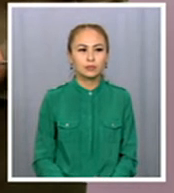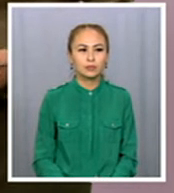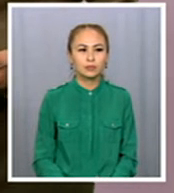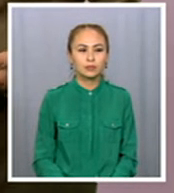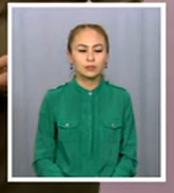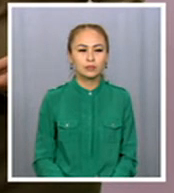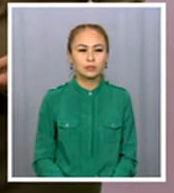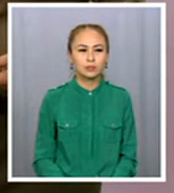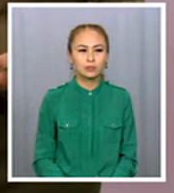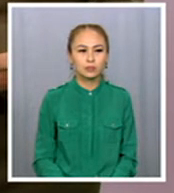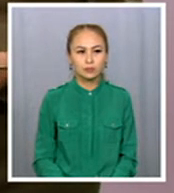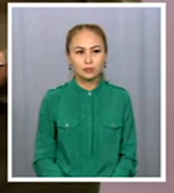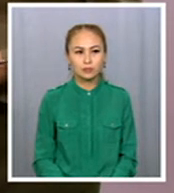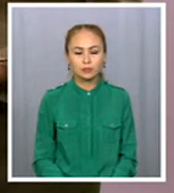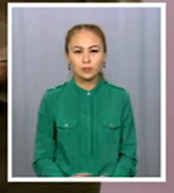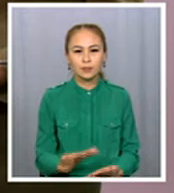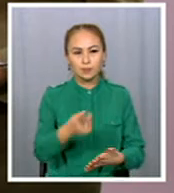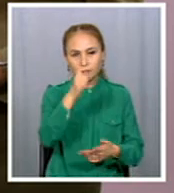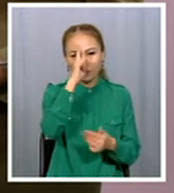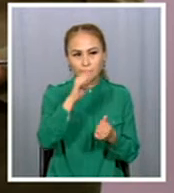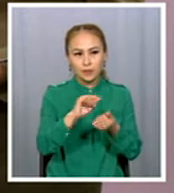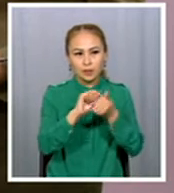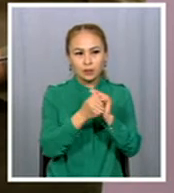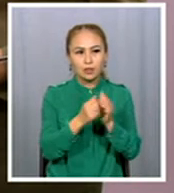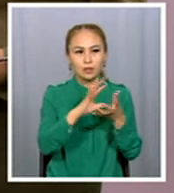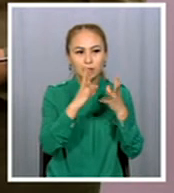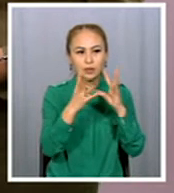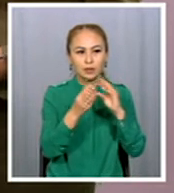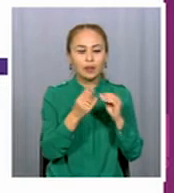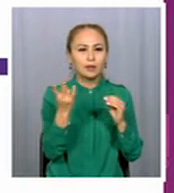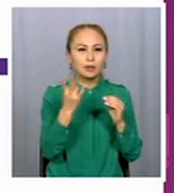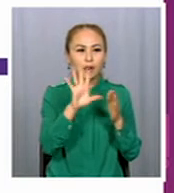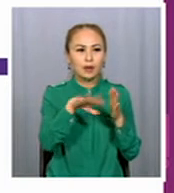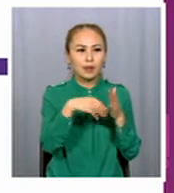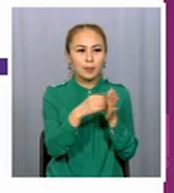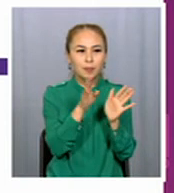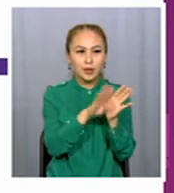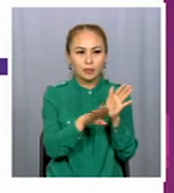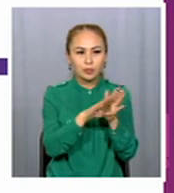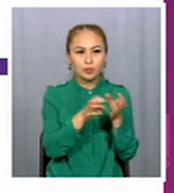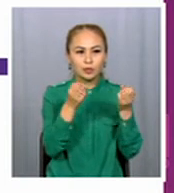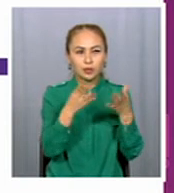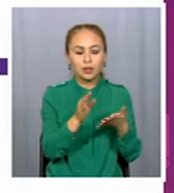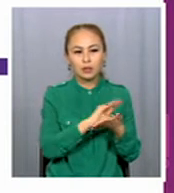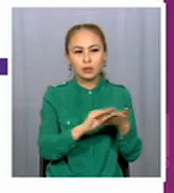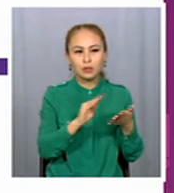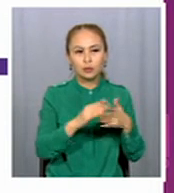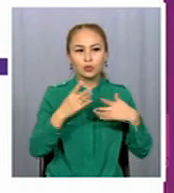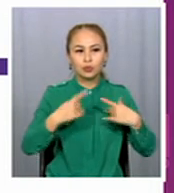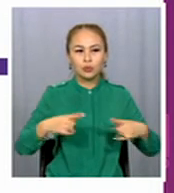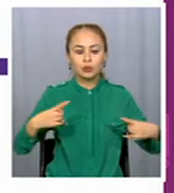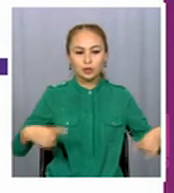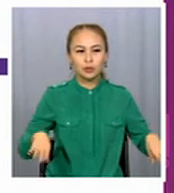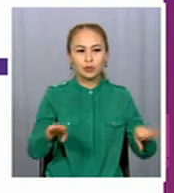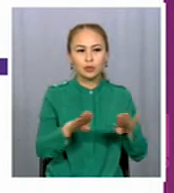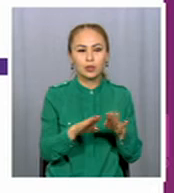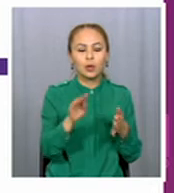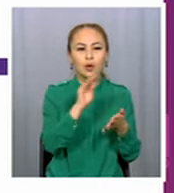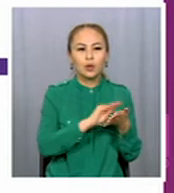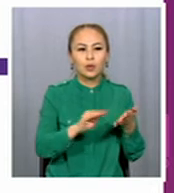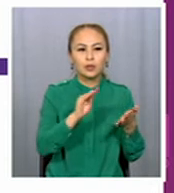Ендеше есте сақтаңдар, нәтижесінде әлде қайда қарапайым өрнек алынатын